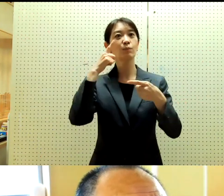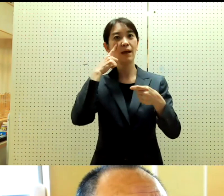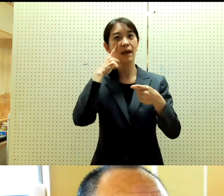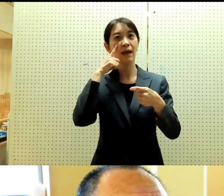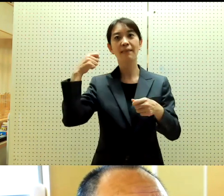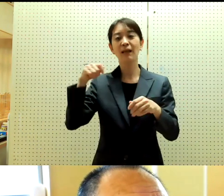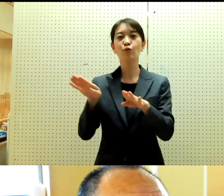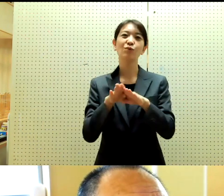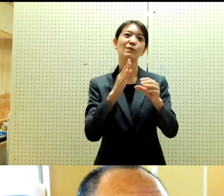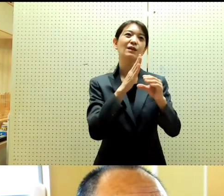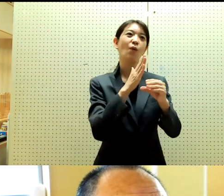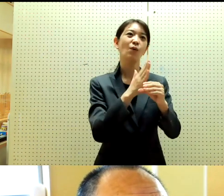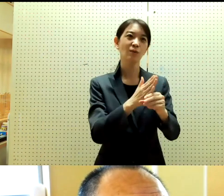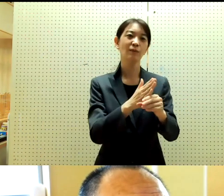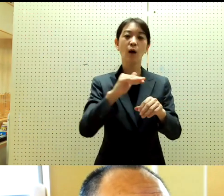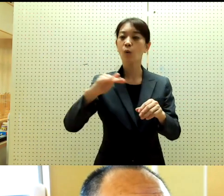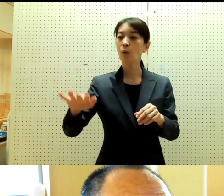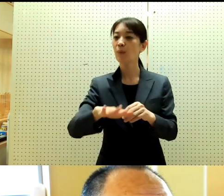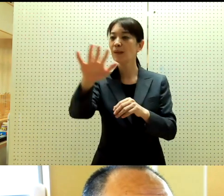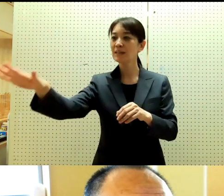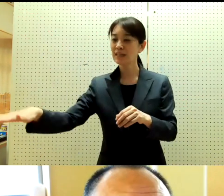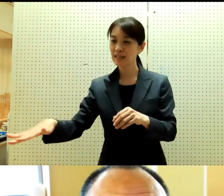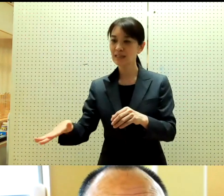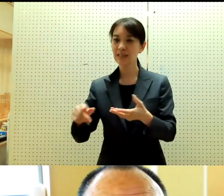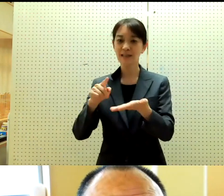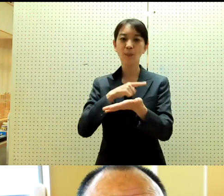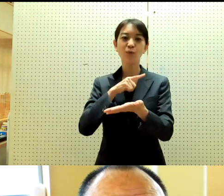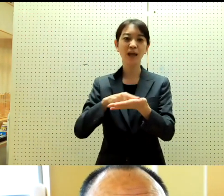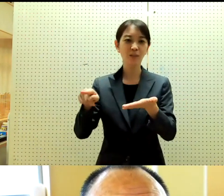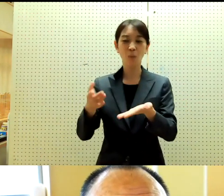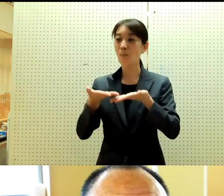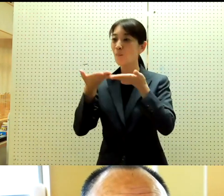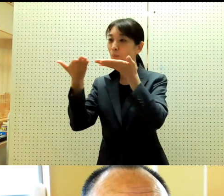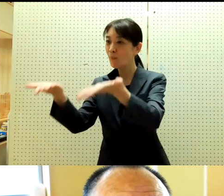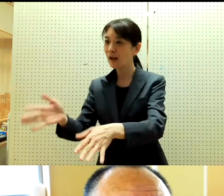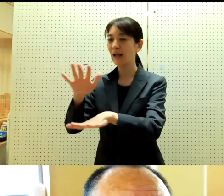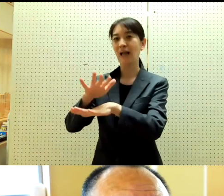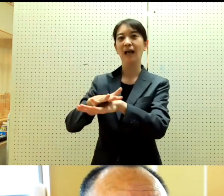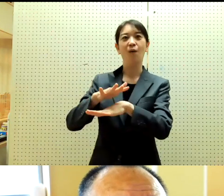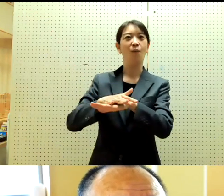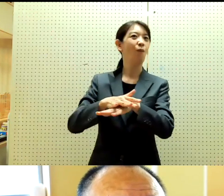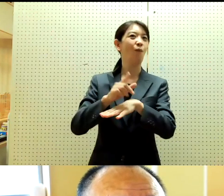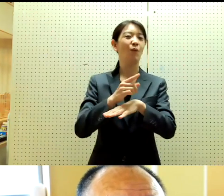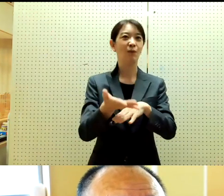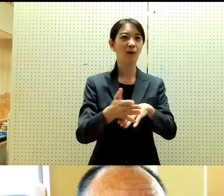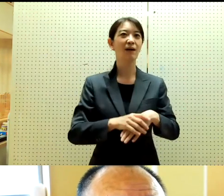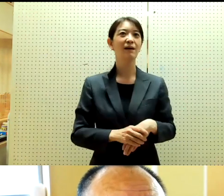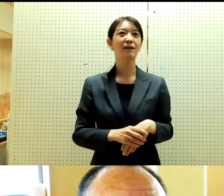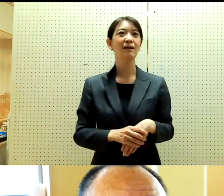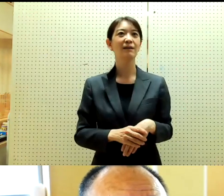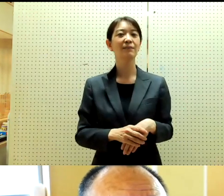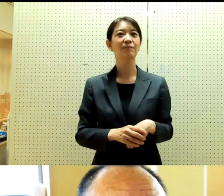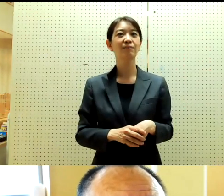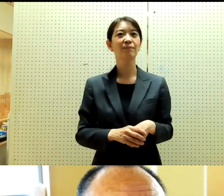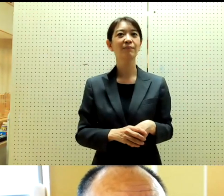中に子どもたちにタブレットどんなふうな使い方をさせたらいいのかっていうご質問です。どういうふうにこう有効的に活